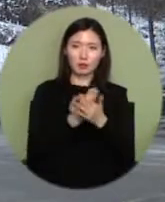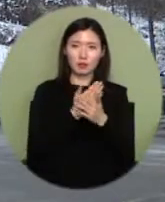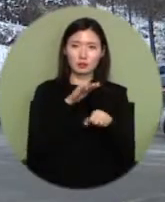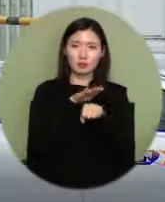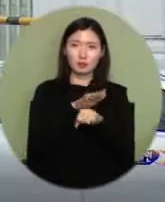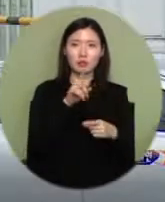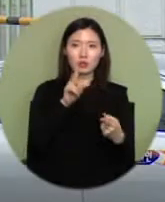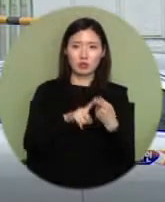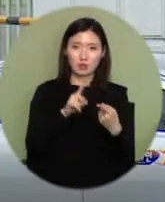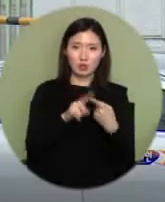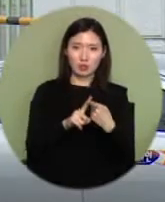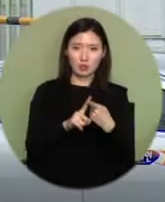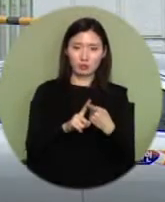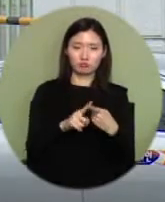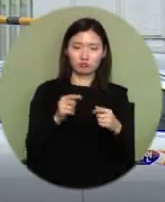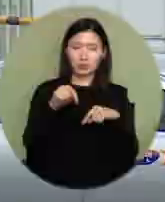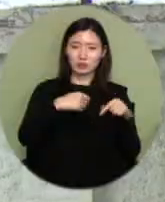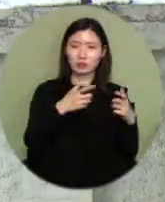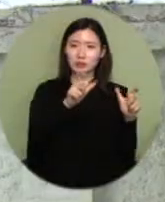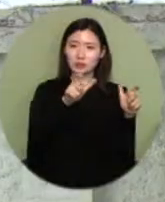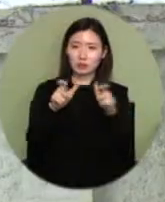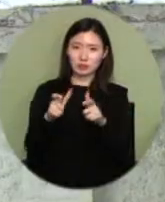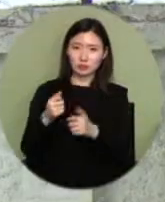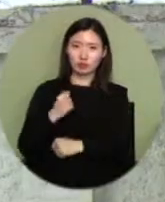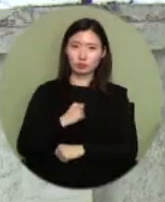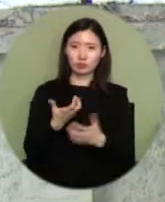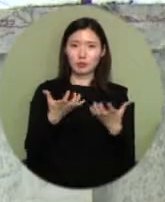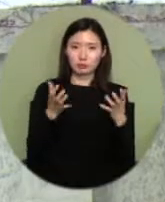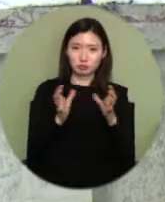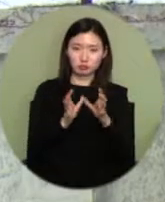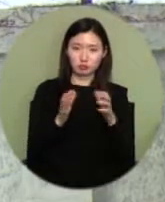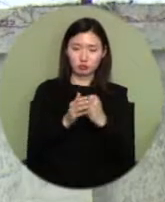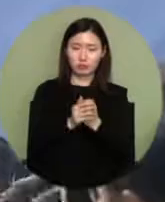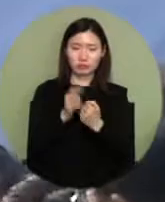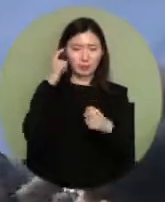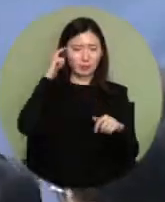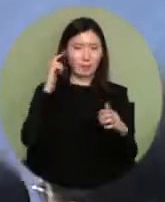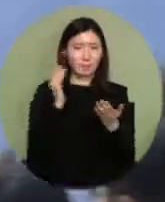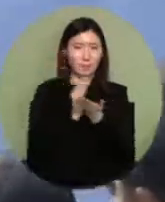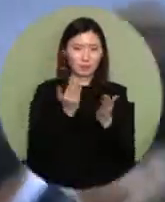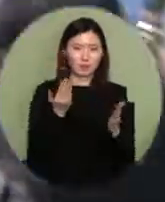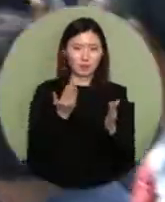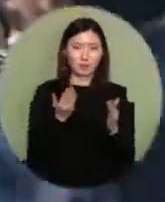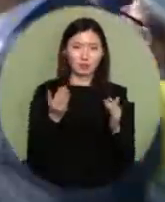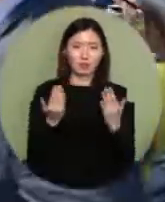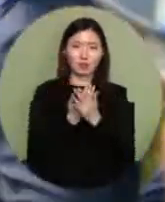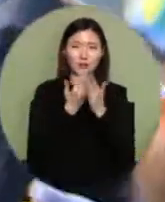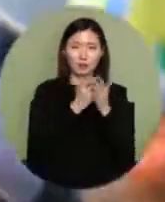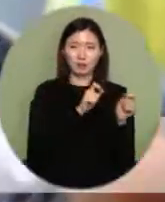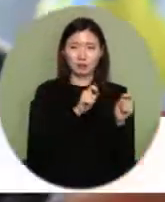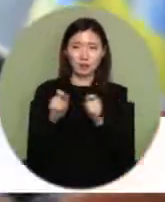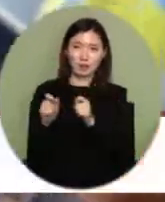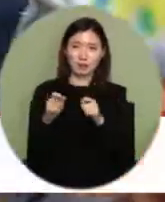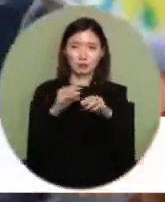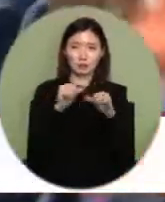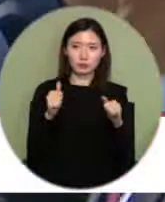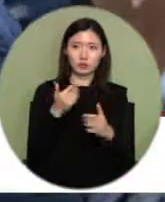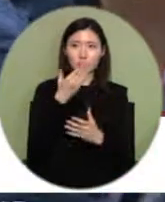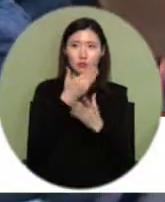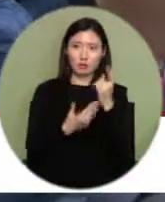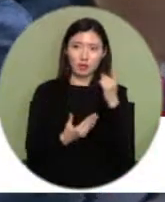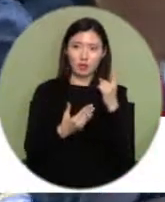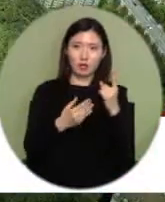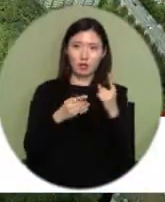대한 지자체와 국방부하에 의견 차로 그동안 개발이 지연되었습니다 그러다 지난해 부지를 관통하는 터널